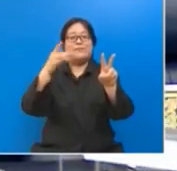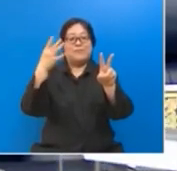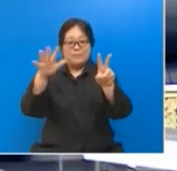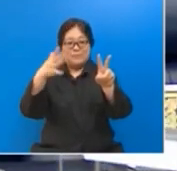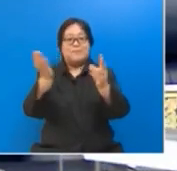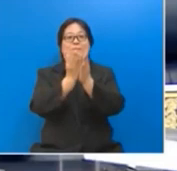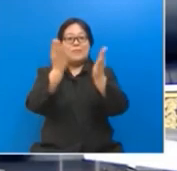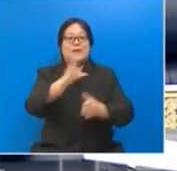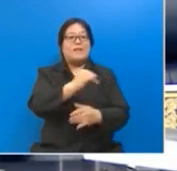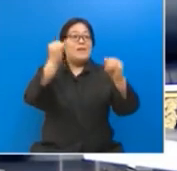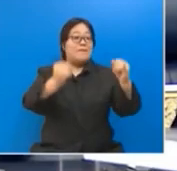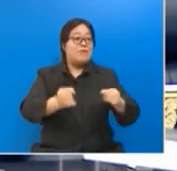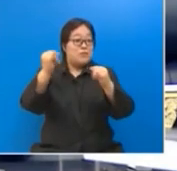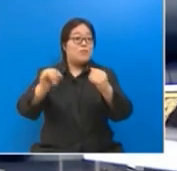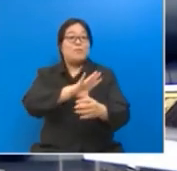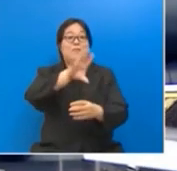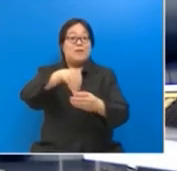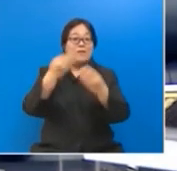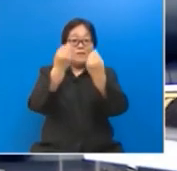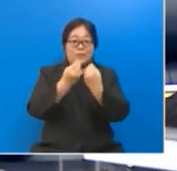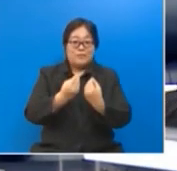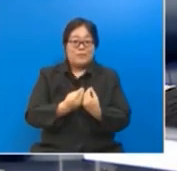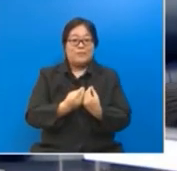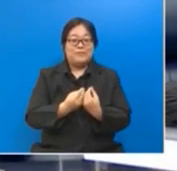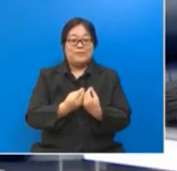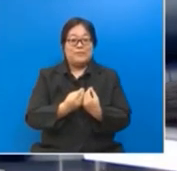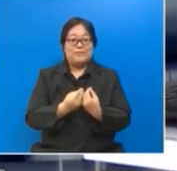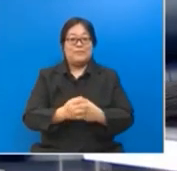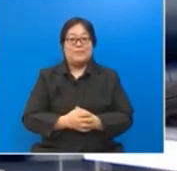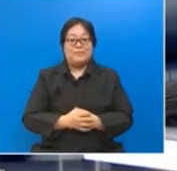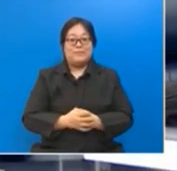12,815 pelajar dan individu yang melibatkan belanja sebanyak